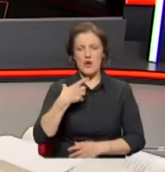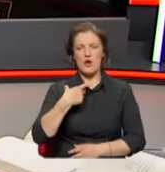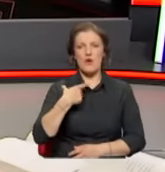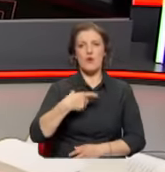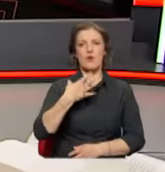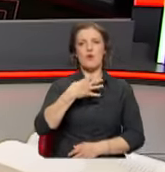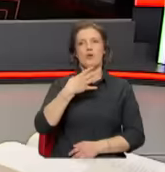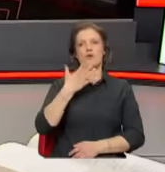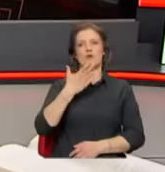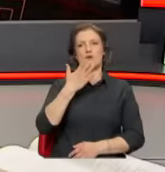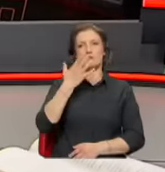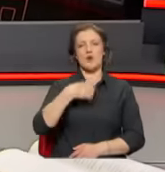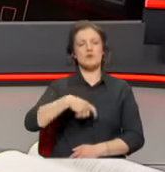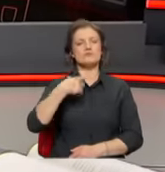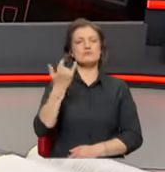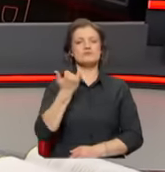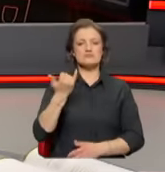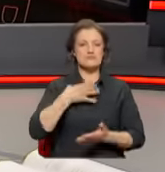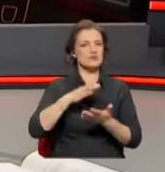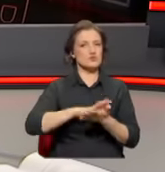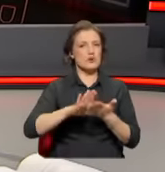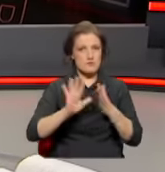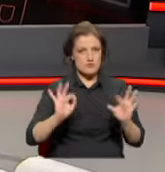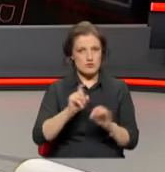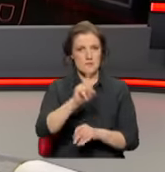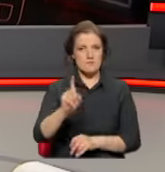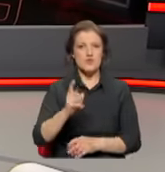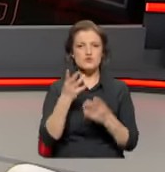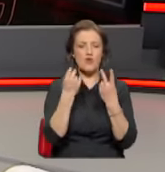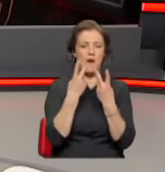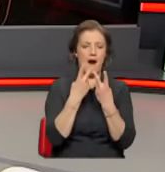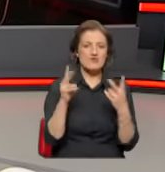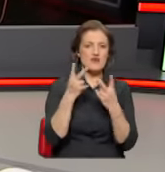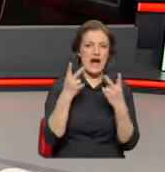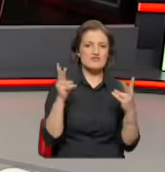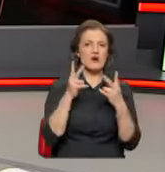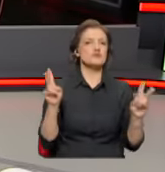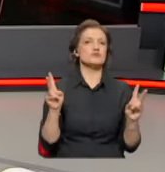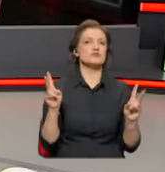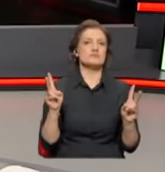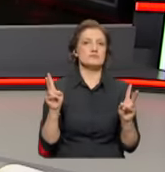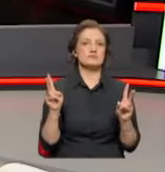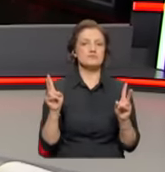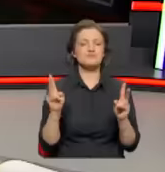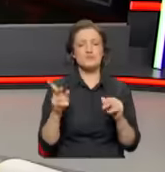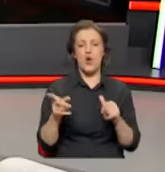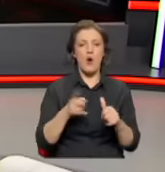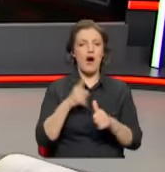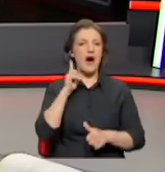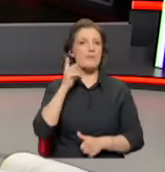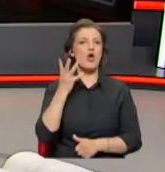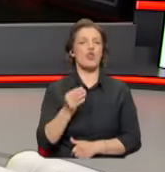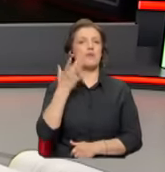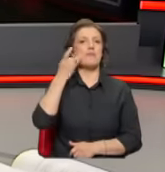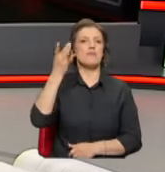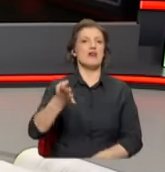eleştiriyle düzeltecekler? Mümkün mü böyle bir şey? Çok açıkça önceden haberi olduğu